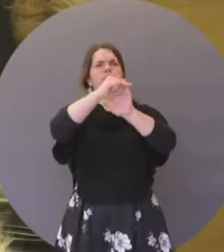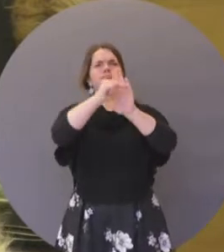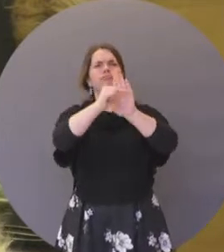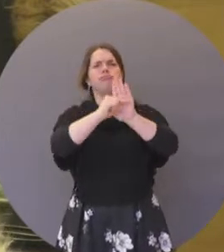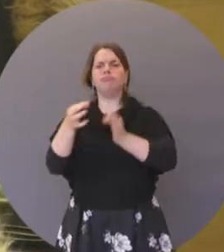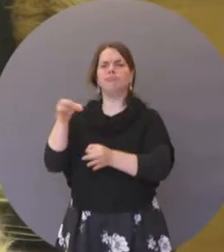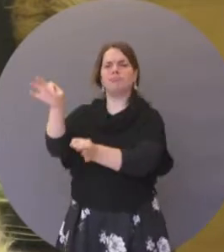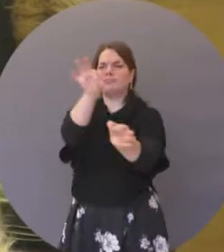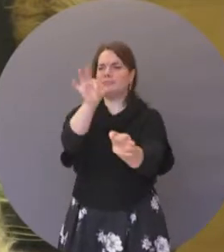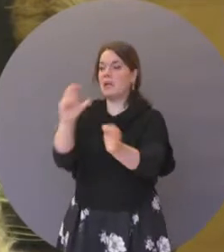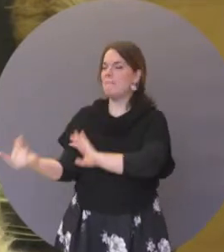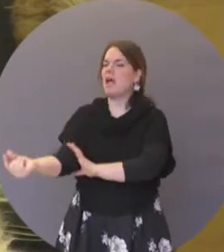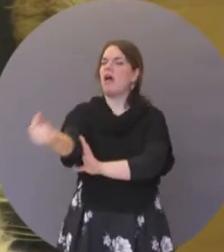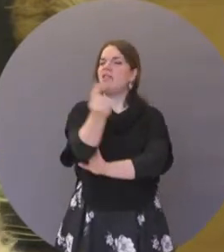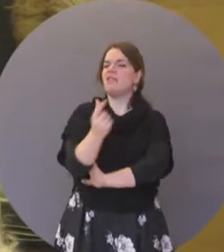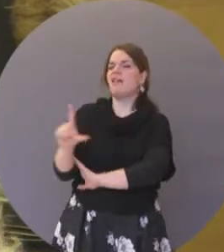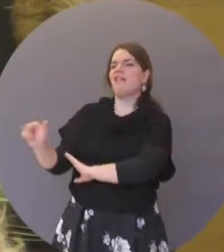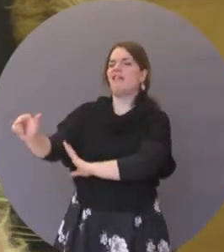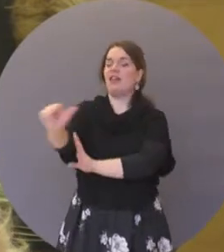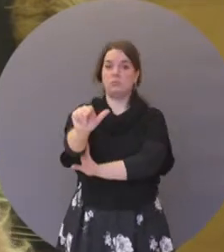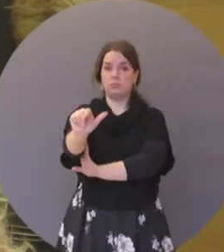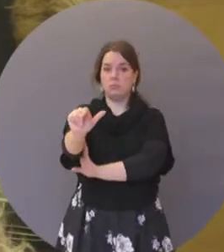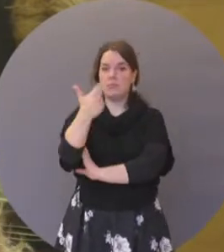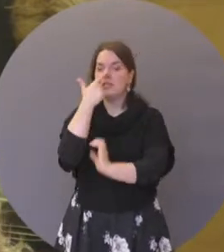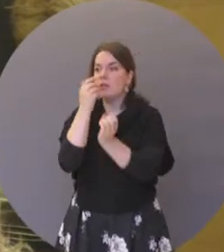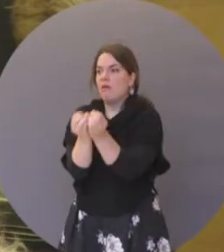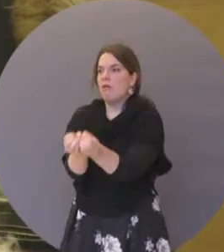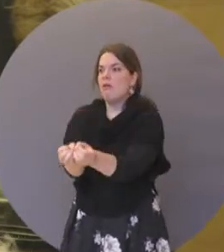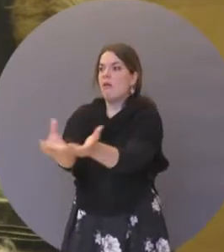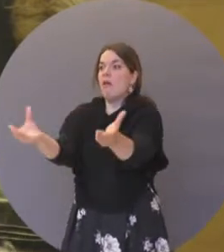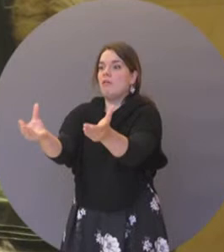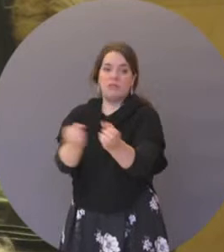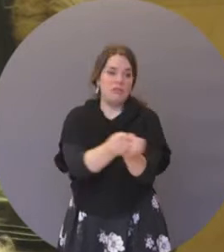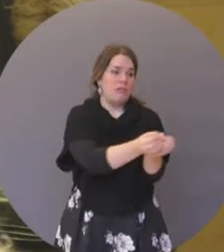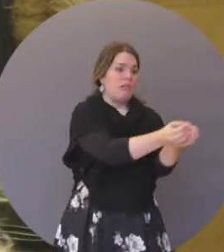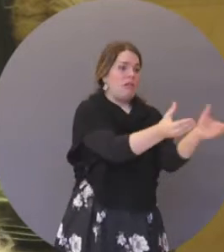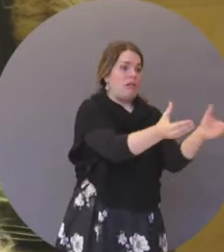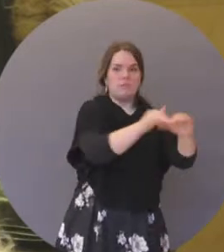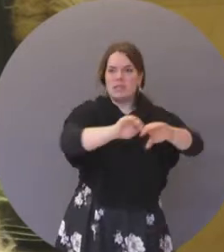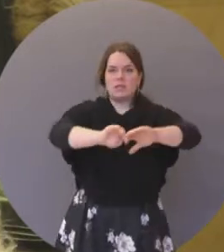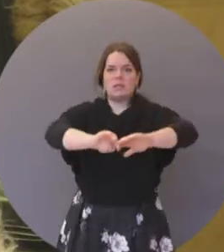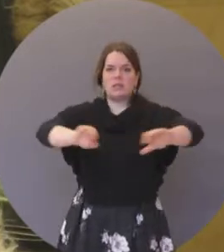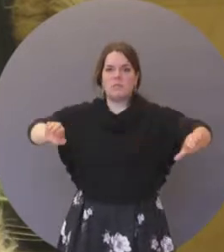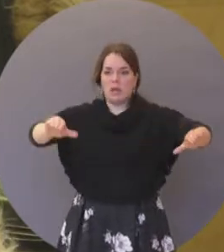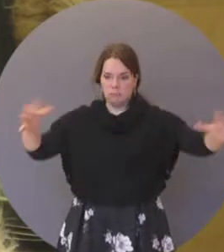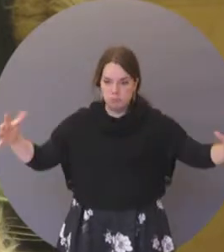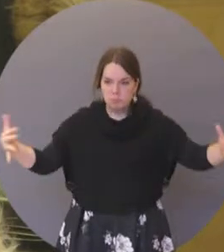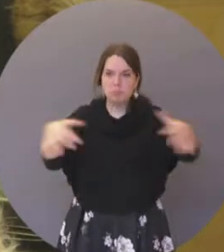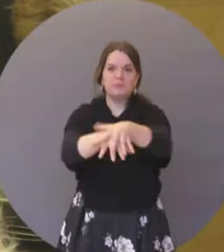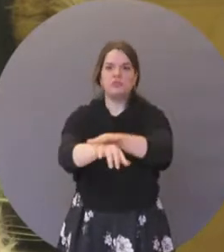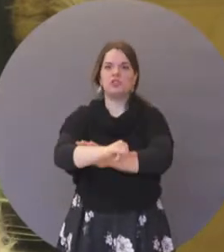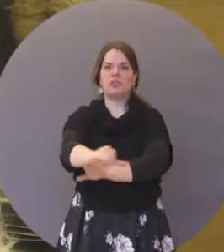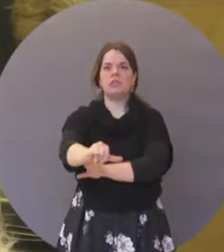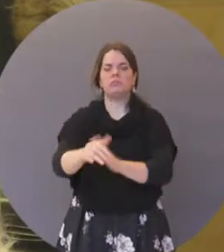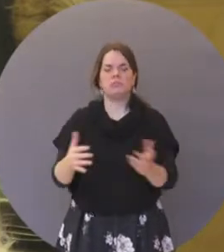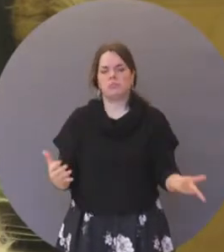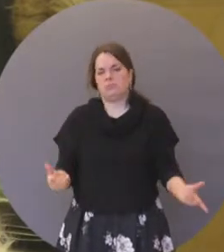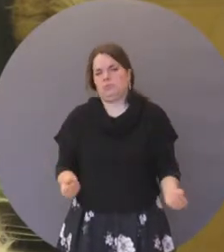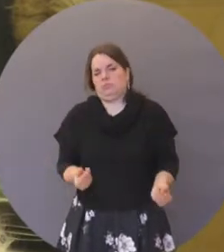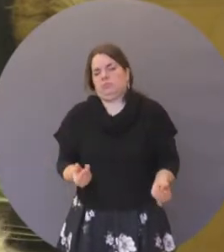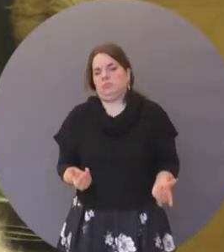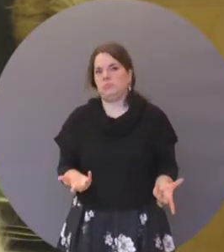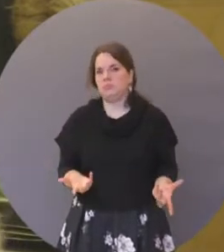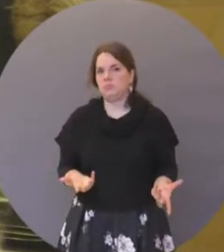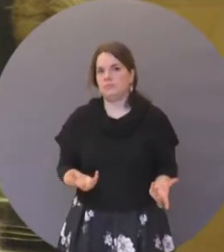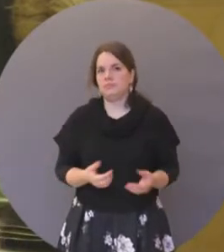mais nous avons l'impression qu'ils vivent et se développent les uns à côté des autres par conséquent si l'accompagnement